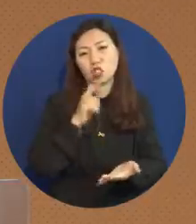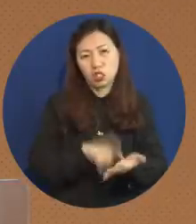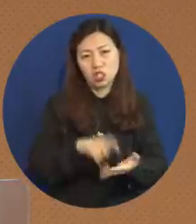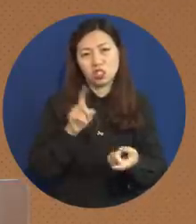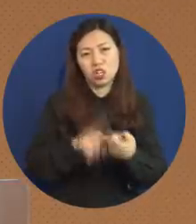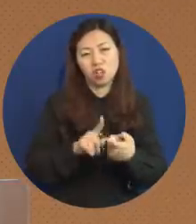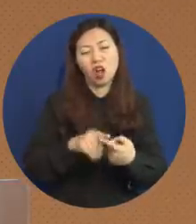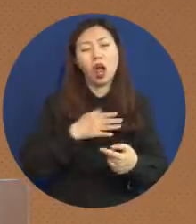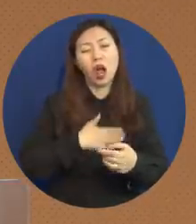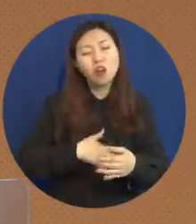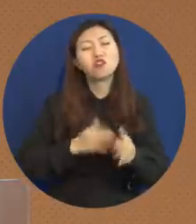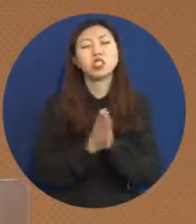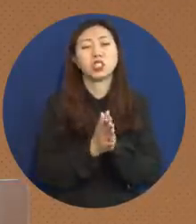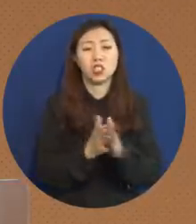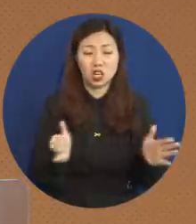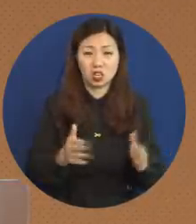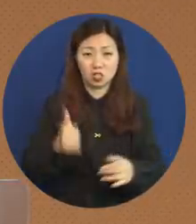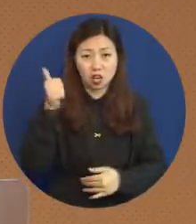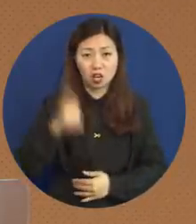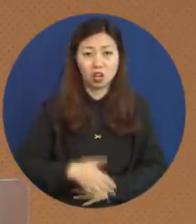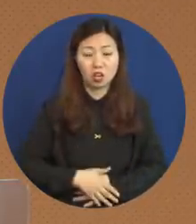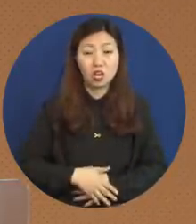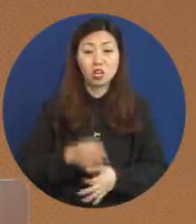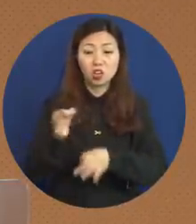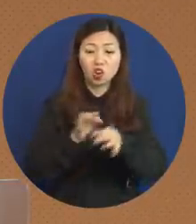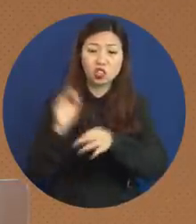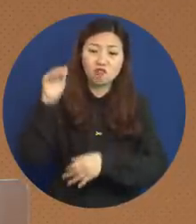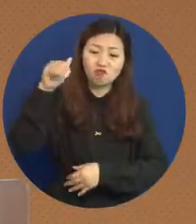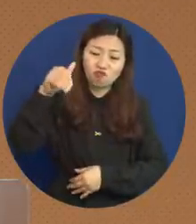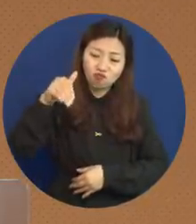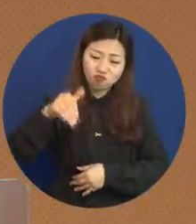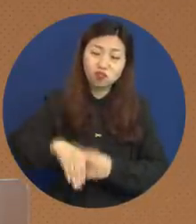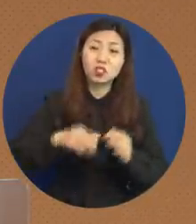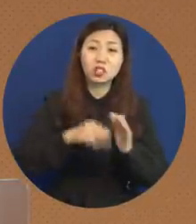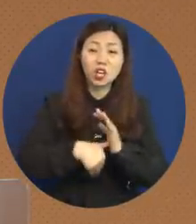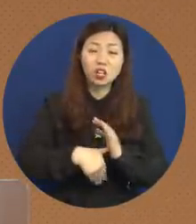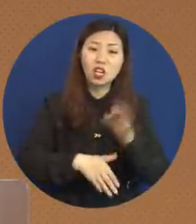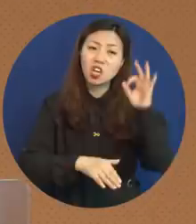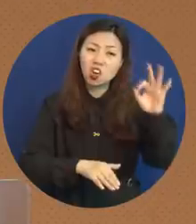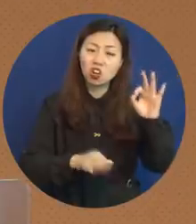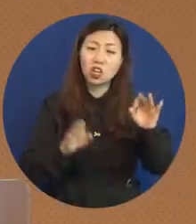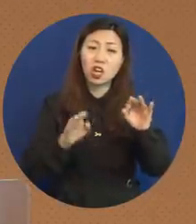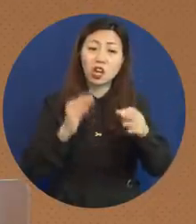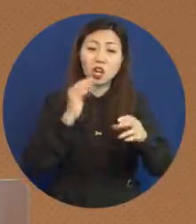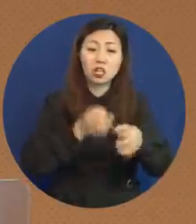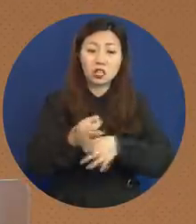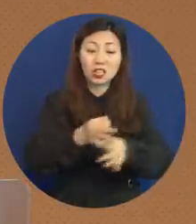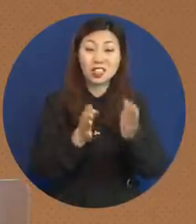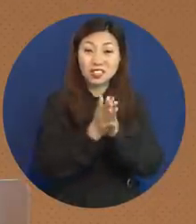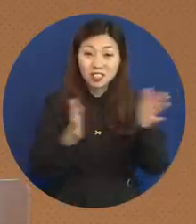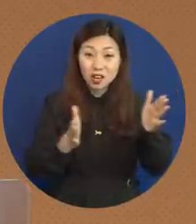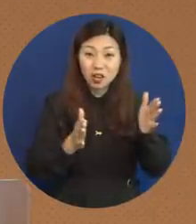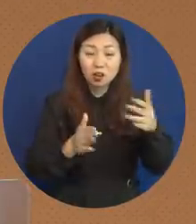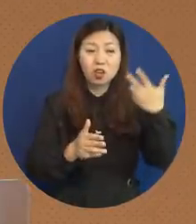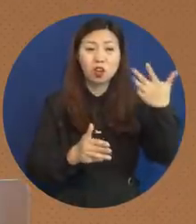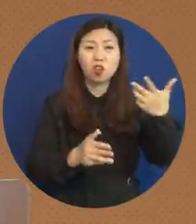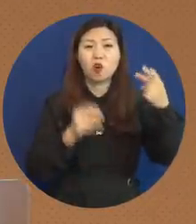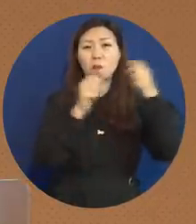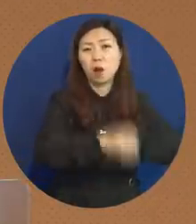말이에요. 그러면 이렇게 경기가 하강할 때는 10개가 개업을 하면 8개가 망하고 2개만